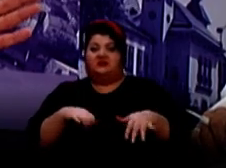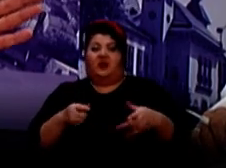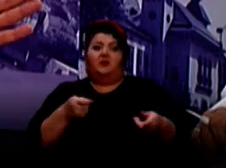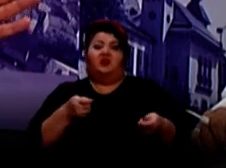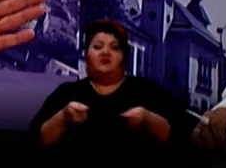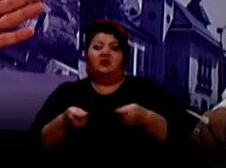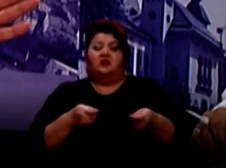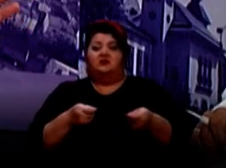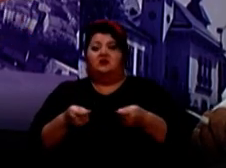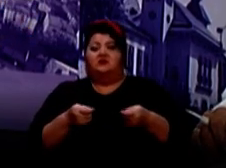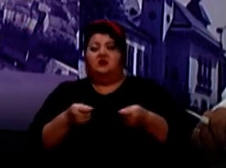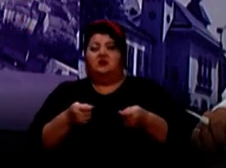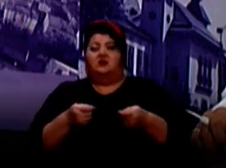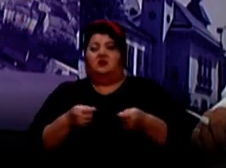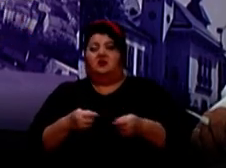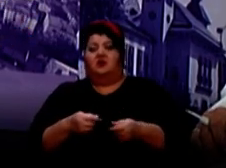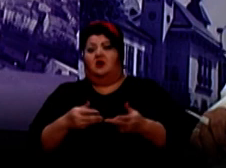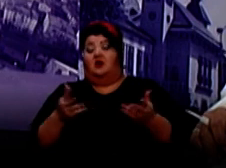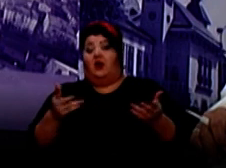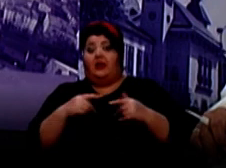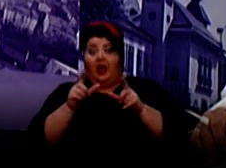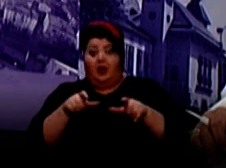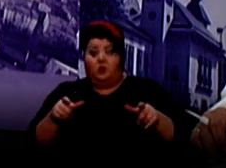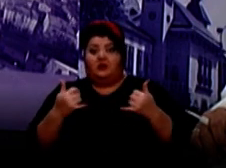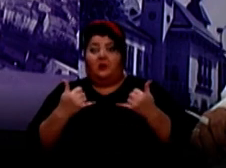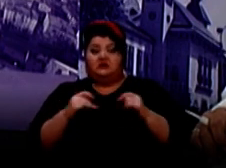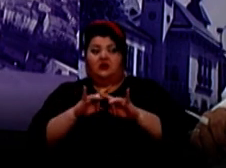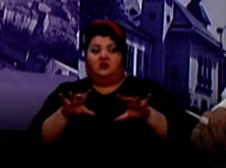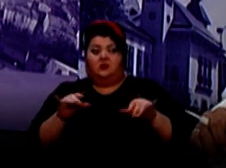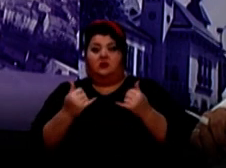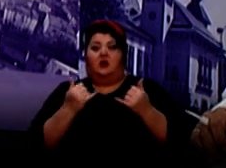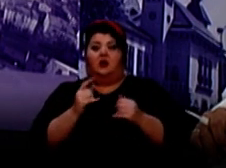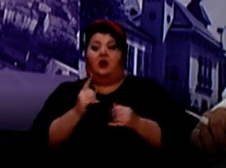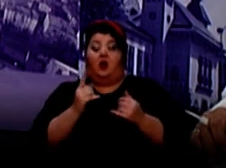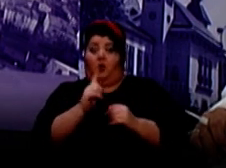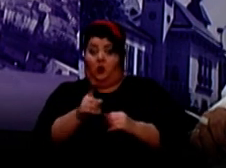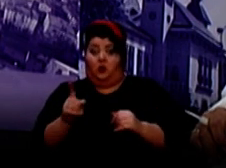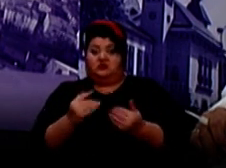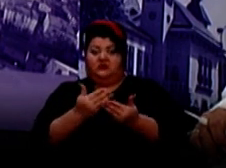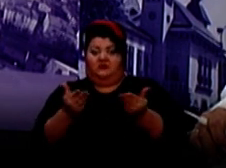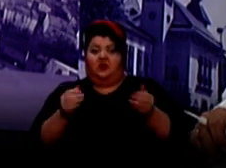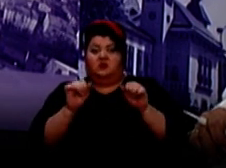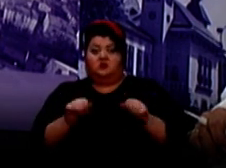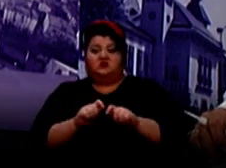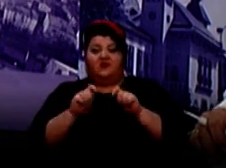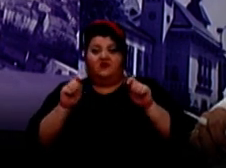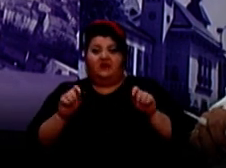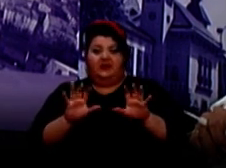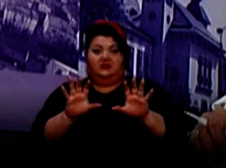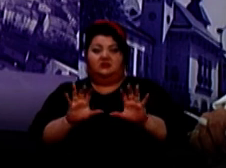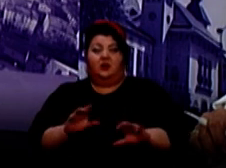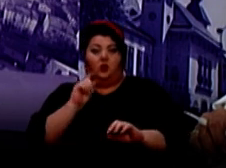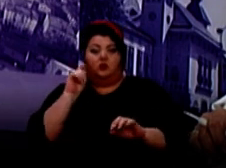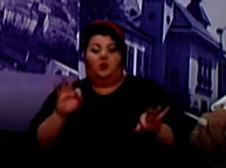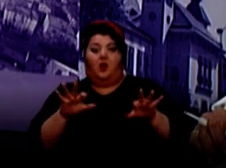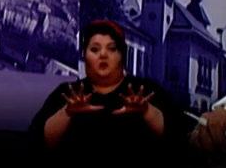це казали вже на депутатській комісії. Так я людям говорю зараз, що кожен зараз може відкрити закон України про місцеве самоврядування, в